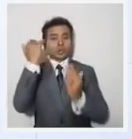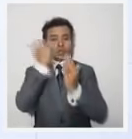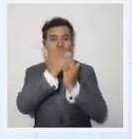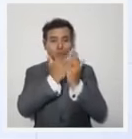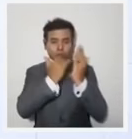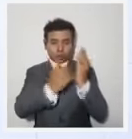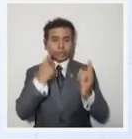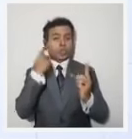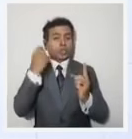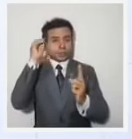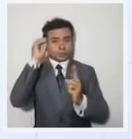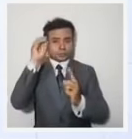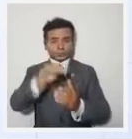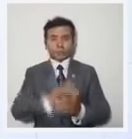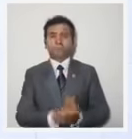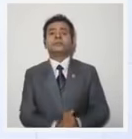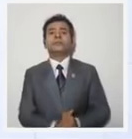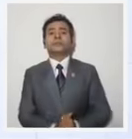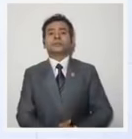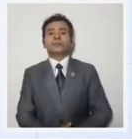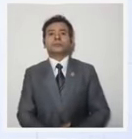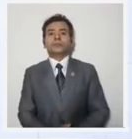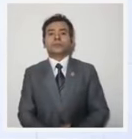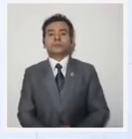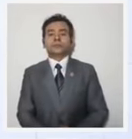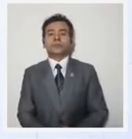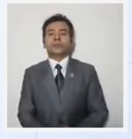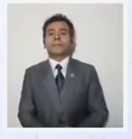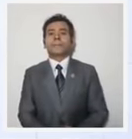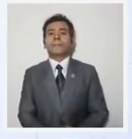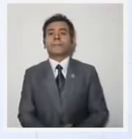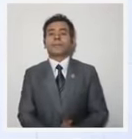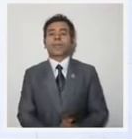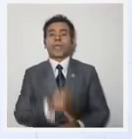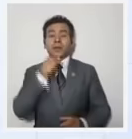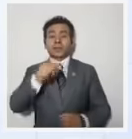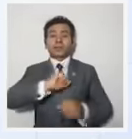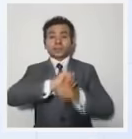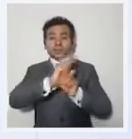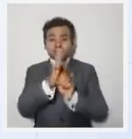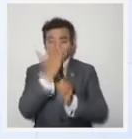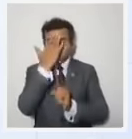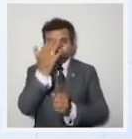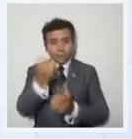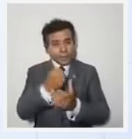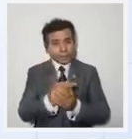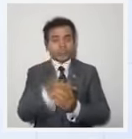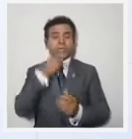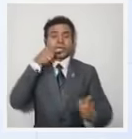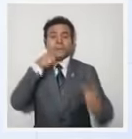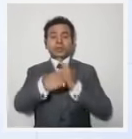এই শনাক্তকৃত ব্যক্তিদের মধ্যে আমি একটি তথ্য আপনাদের দিতে চাই,